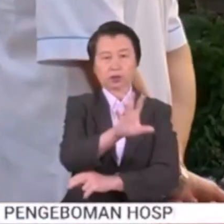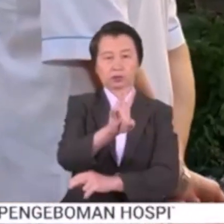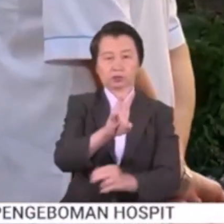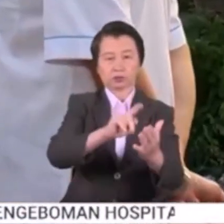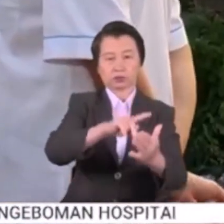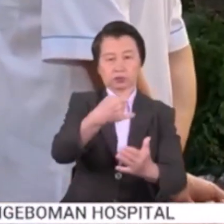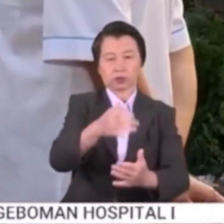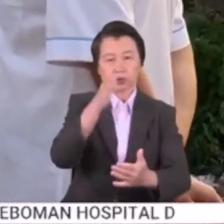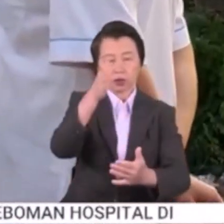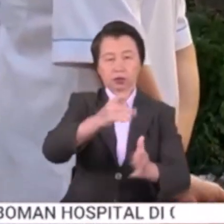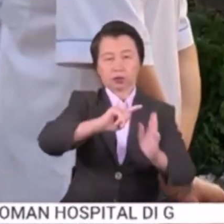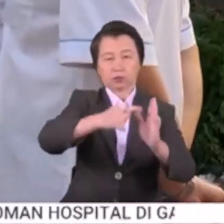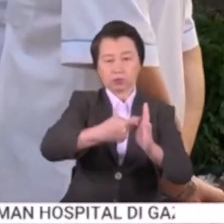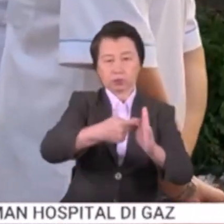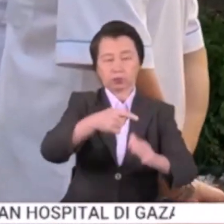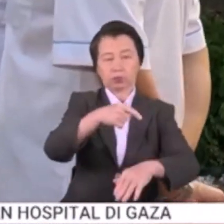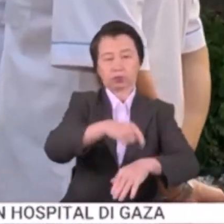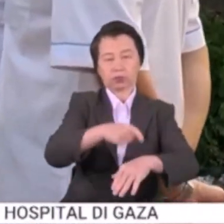projek